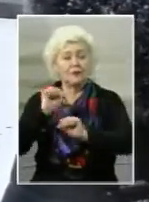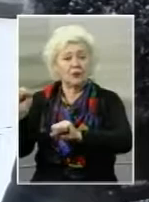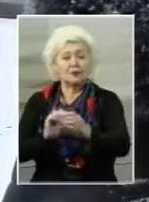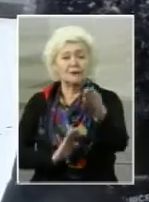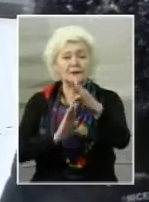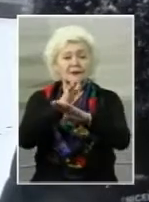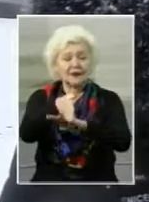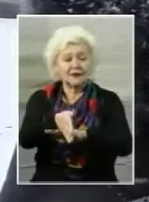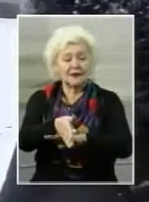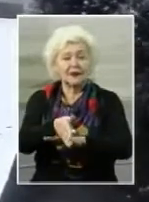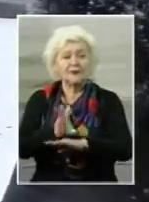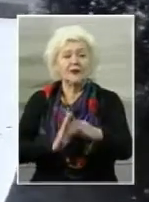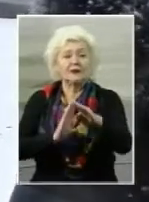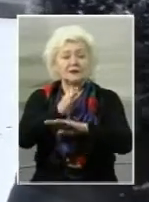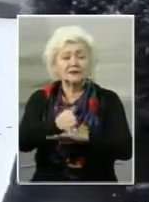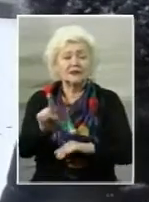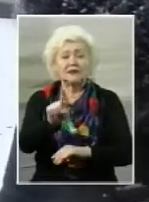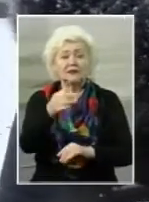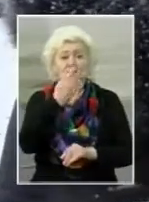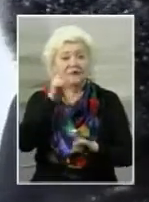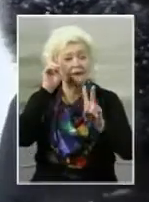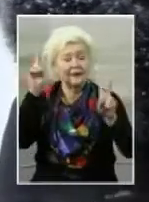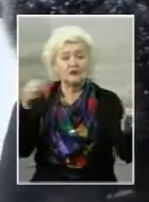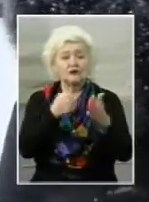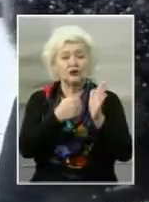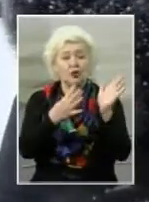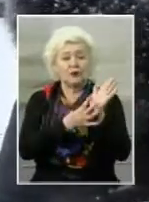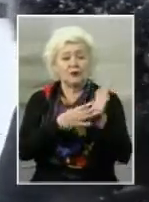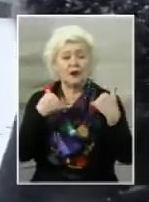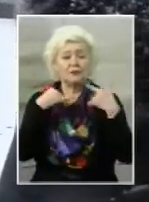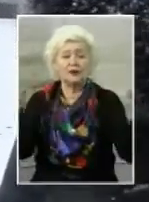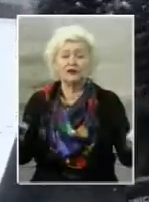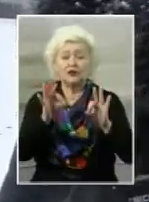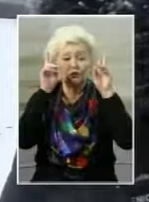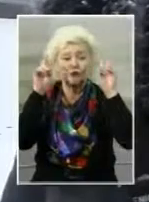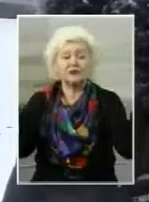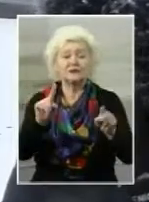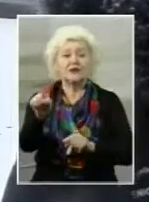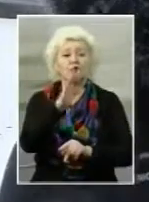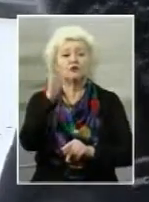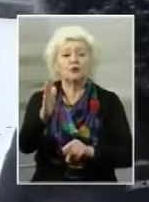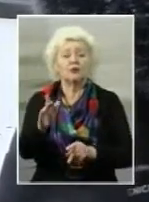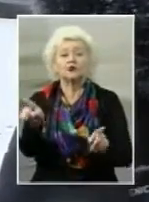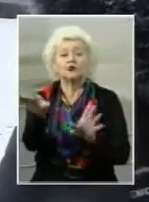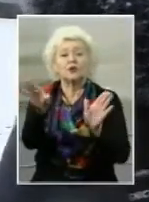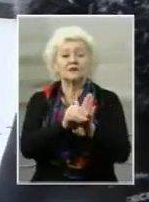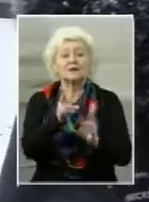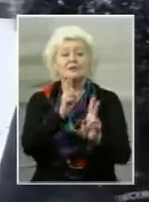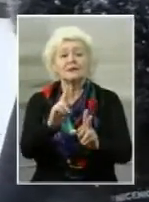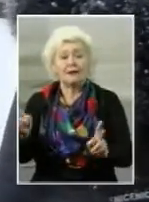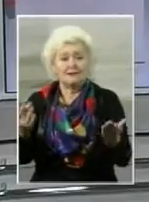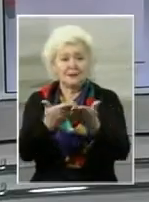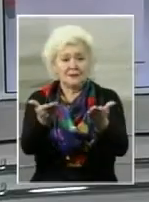зайти. Зайде чи він, не знаємо, а до 9-го ми нічого так і не знаємо, що з ним і як з ним.